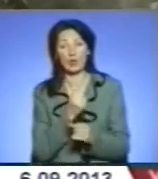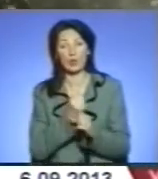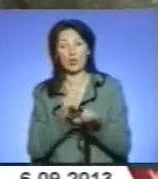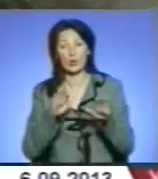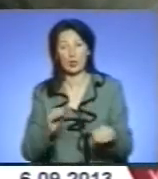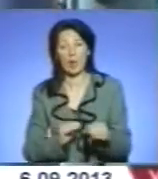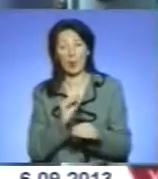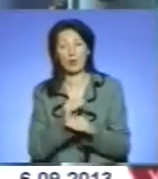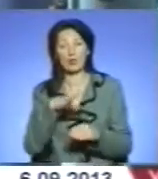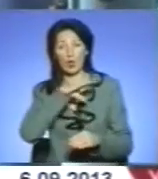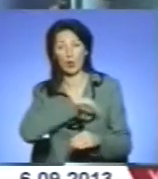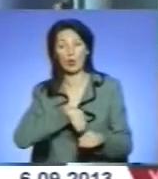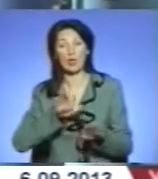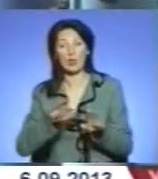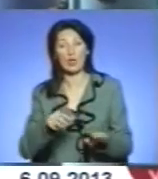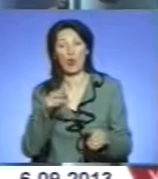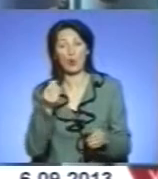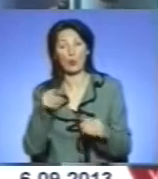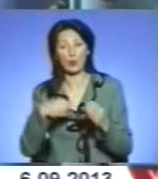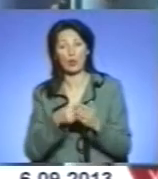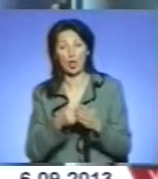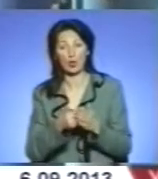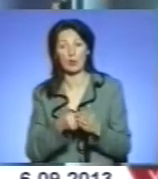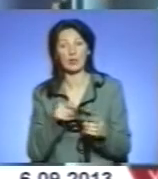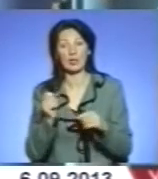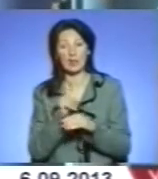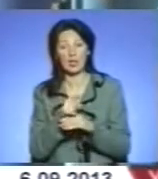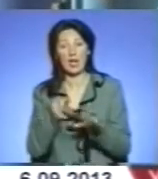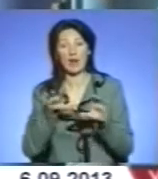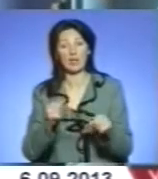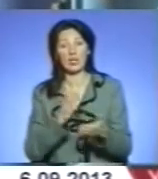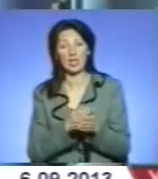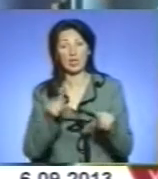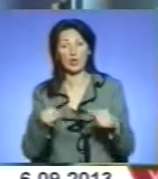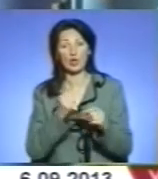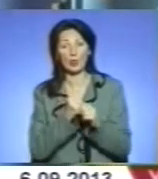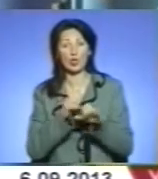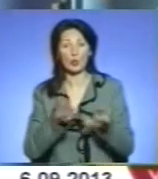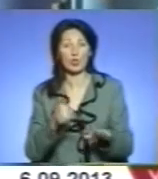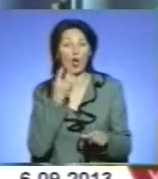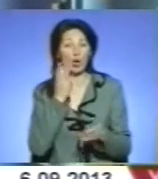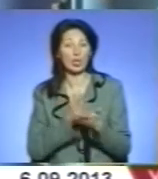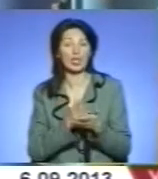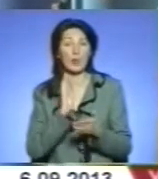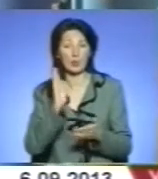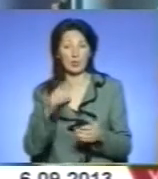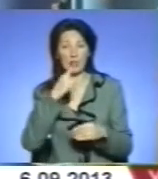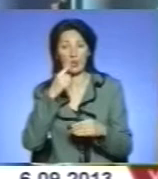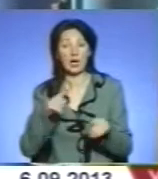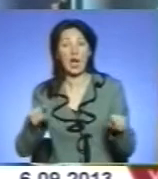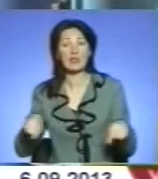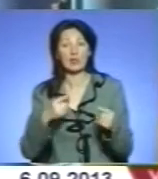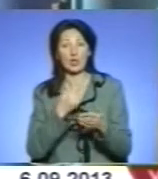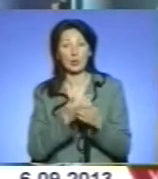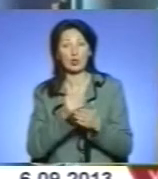місцевого бюджету. Завдання влади є створення робочих місць, а коли є перспектива створення близько 400